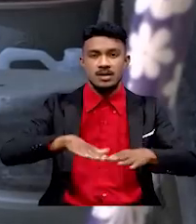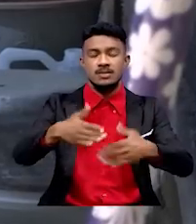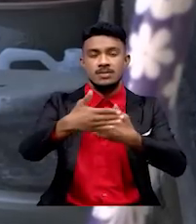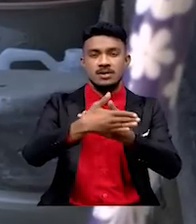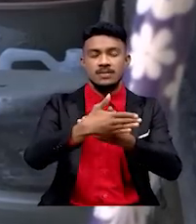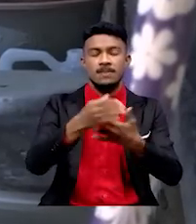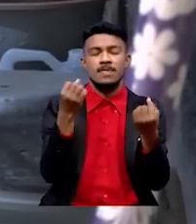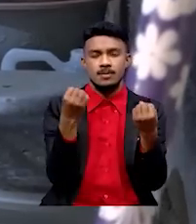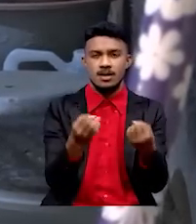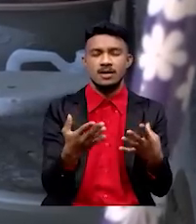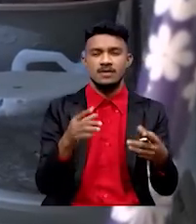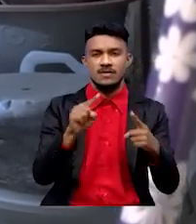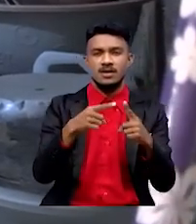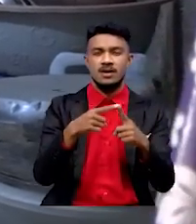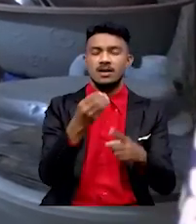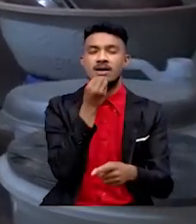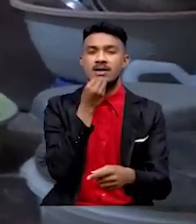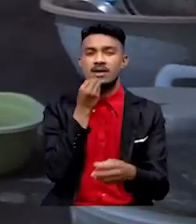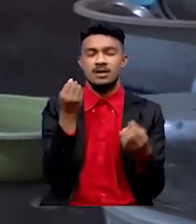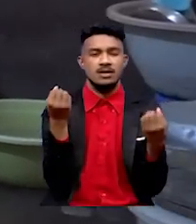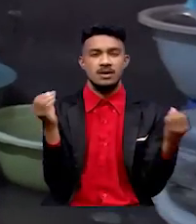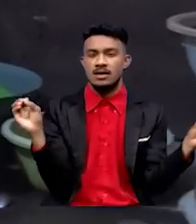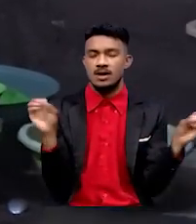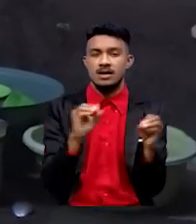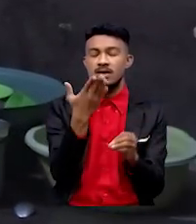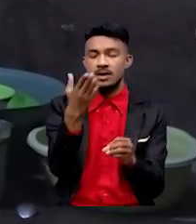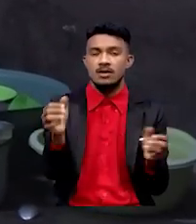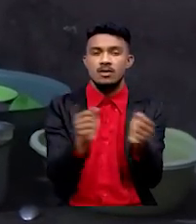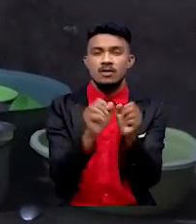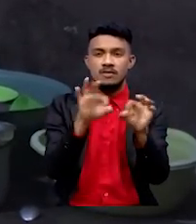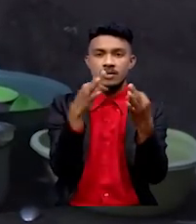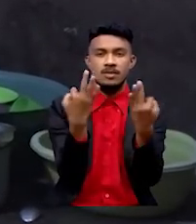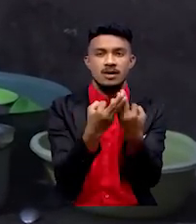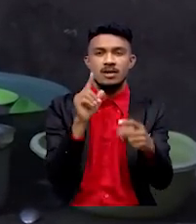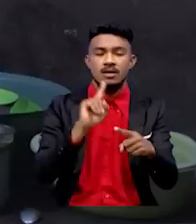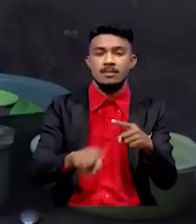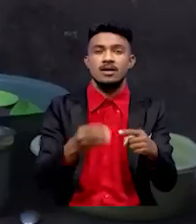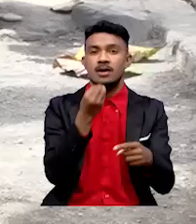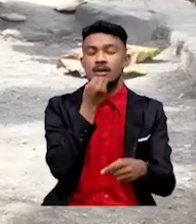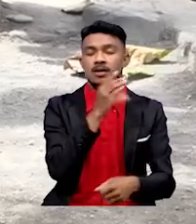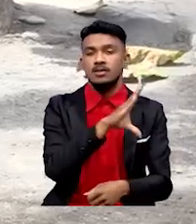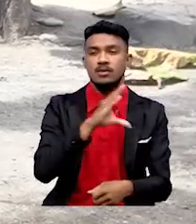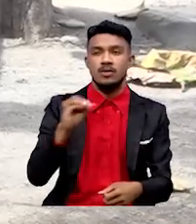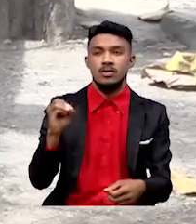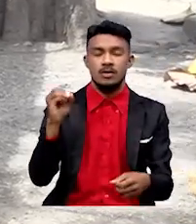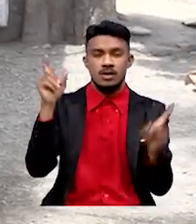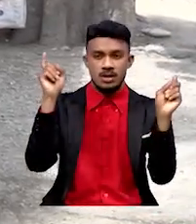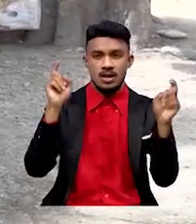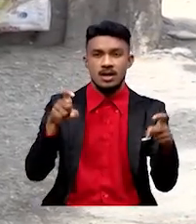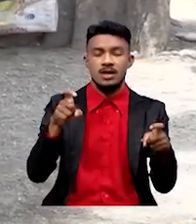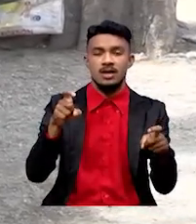dala barak bai hira hahan laiha nia hone familia la belehan i tenki taularan